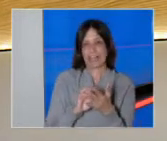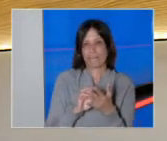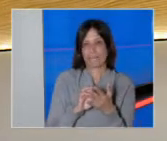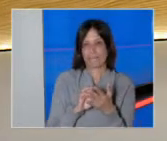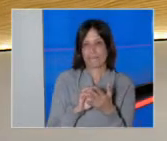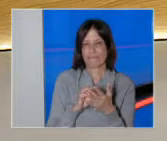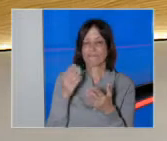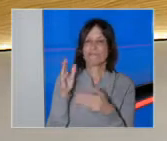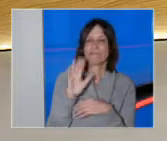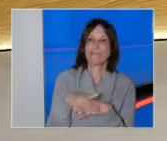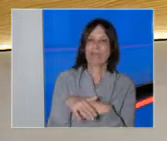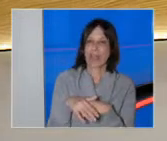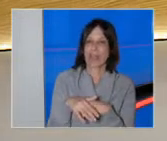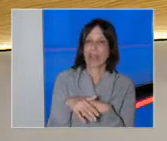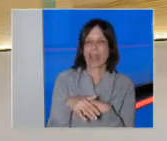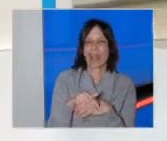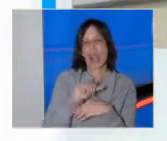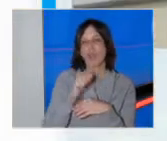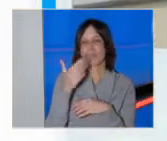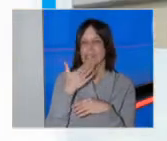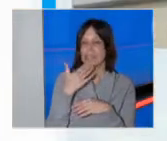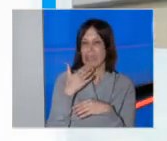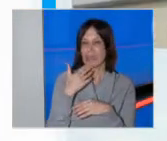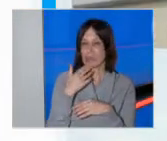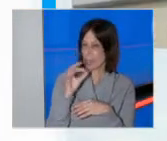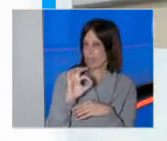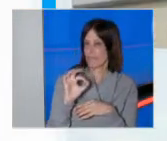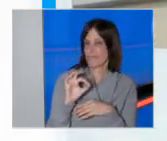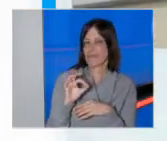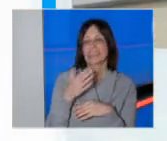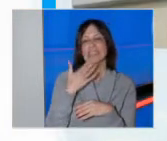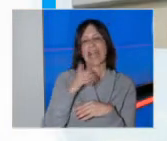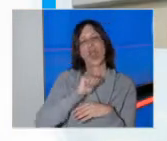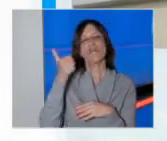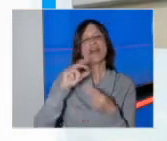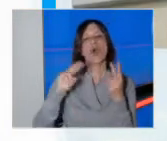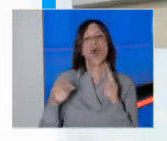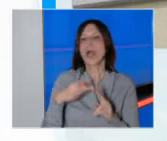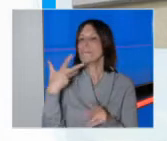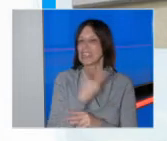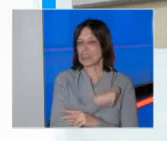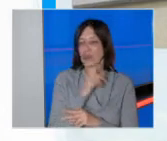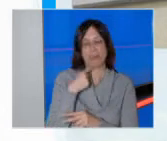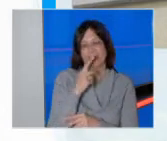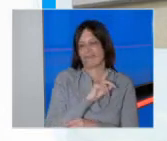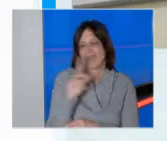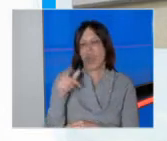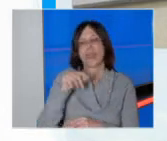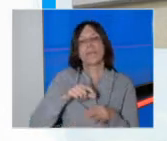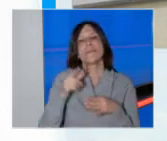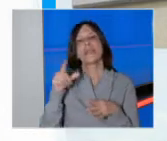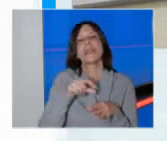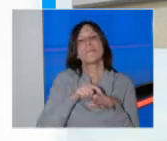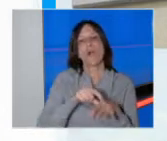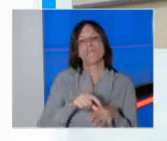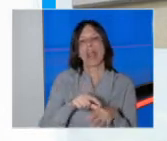על ישראל, על אלופת ישראל. הוא כותב כך, שישראל אלופת העולם בחיסון, אז זהו שלא, הוא כותב, היא המובילה,